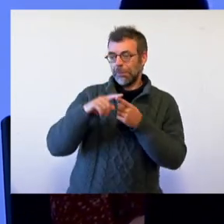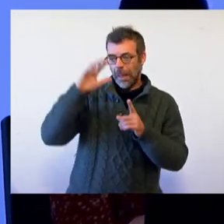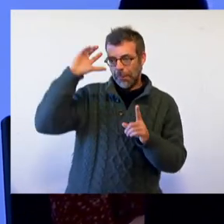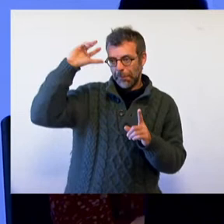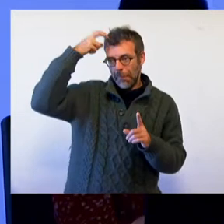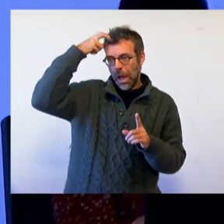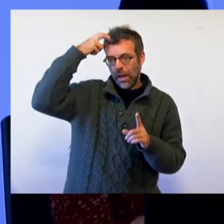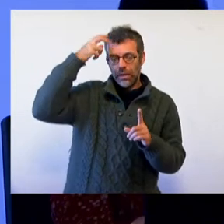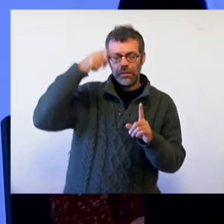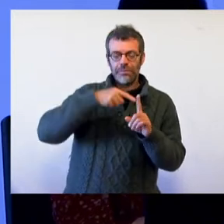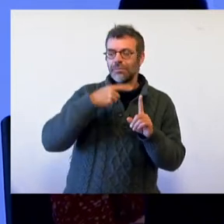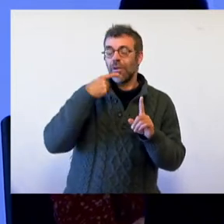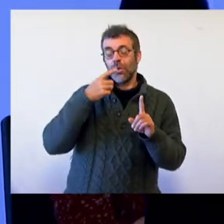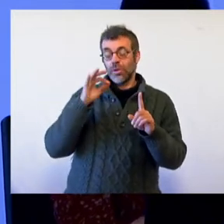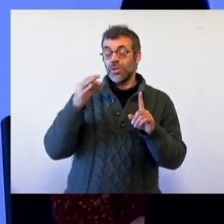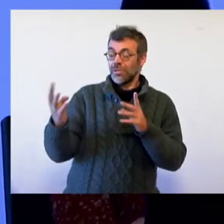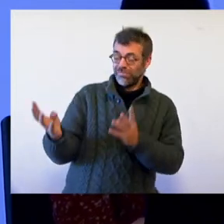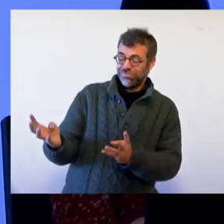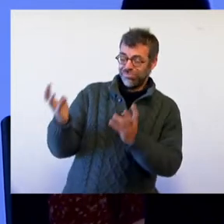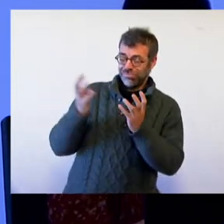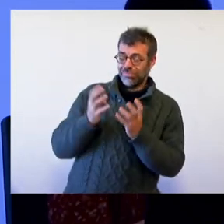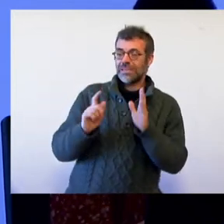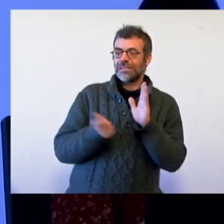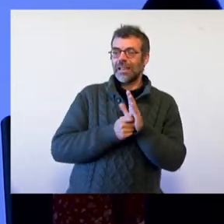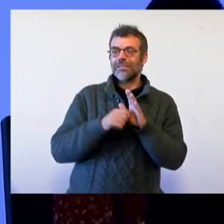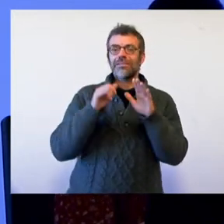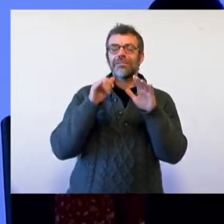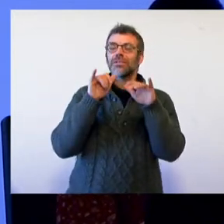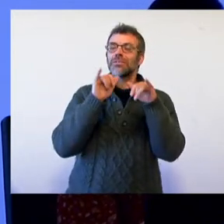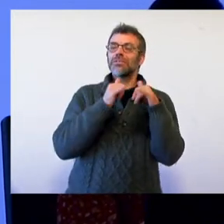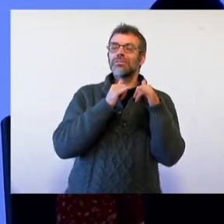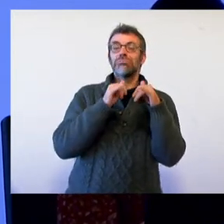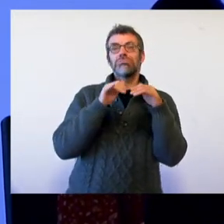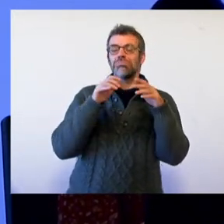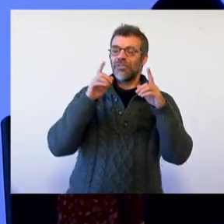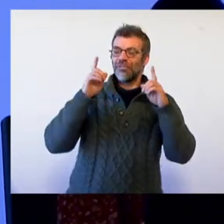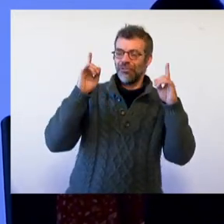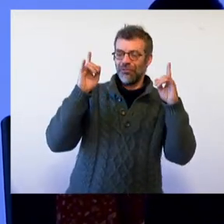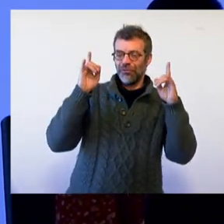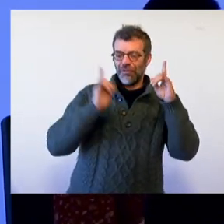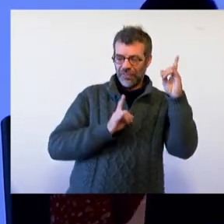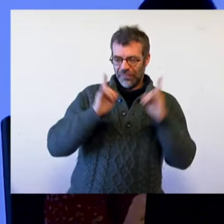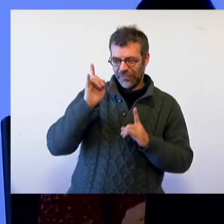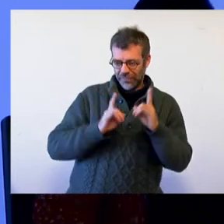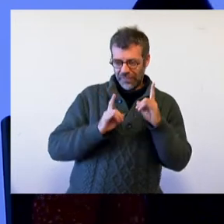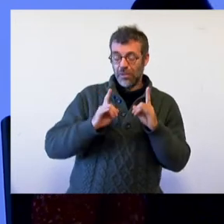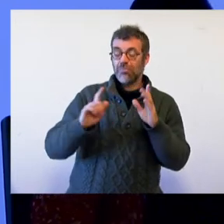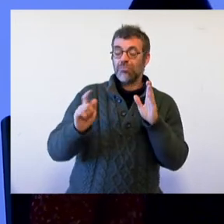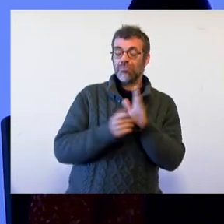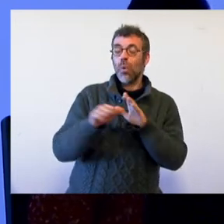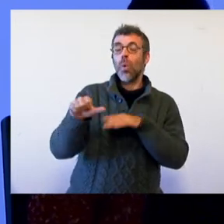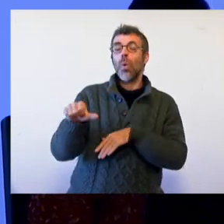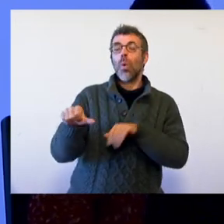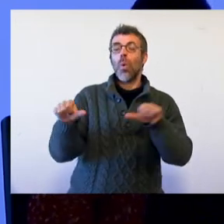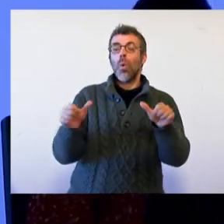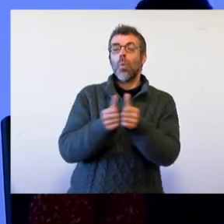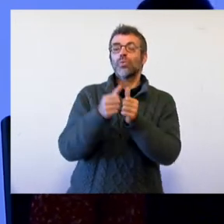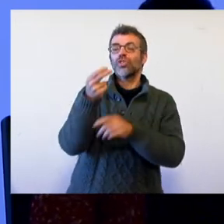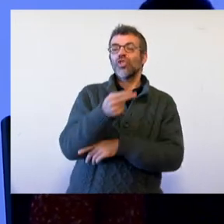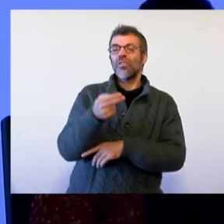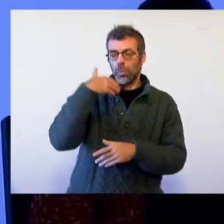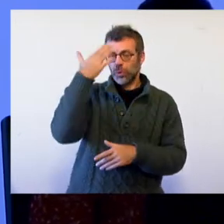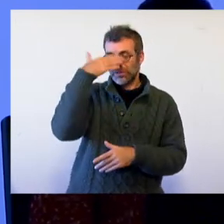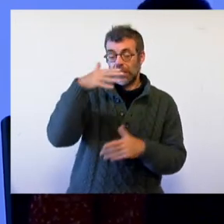étaient présents pour les cérémonies du 11 novembre. Nous savons qu'en ce moment, ils sont dans les mers de l'océan